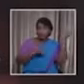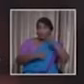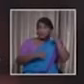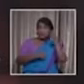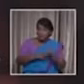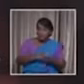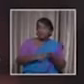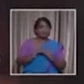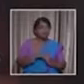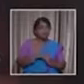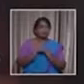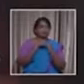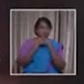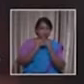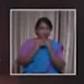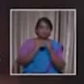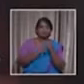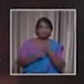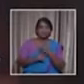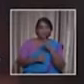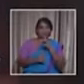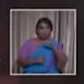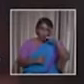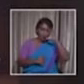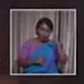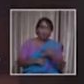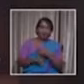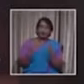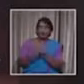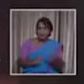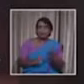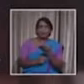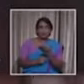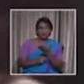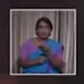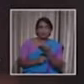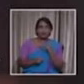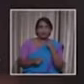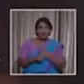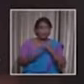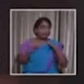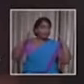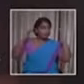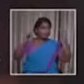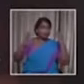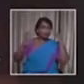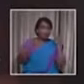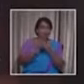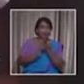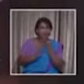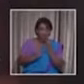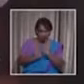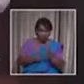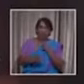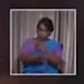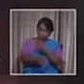වැදගත්කම අපේ රට ගොඩ ගන්න මම කියනවා මෝඩ තකතිරු ක්‍රියාවන් කරන්න එපා රාජතාන්ත්‍රික භාවය ගැන පාඩමක් ඕන නම් අපි